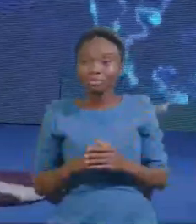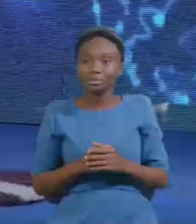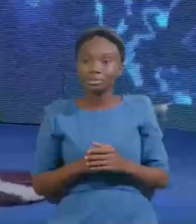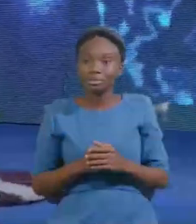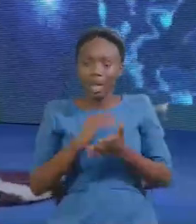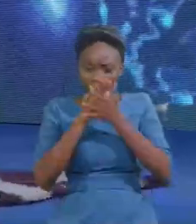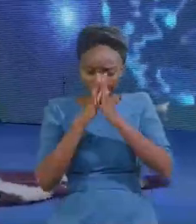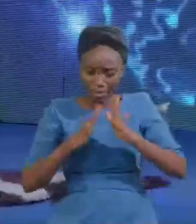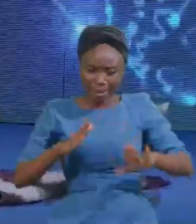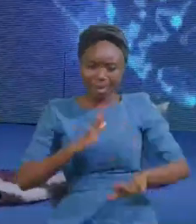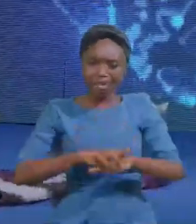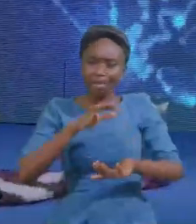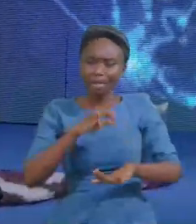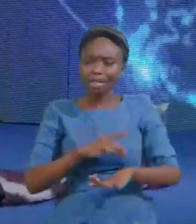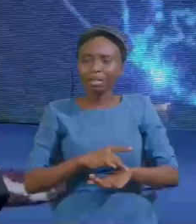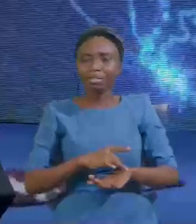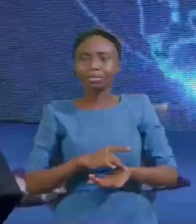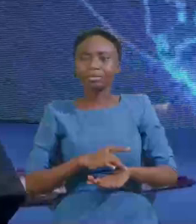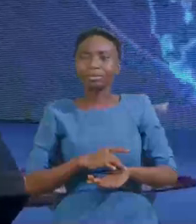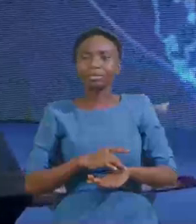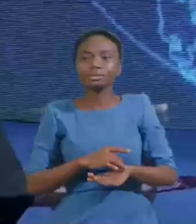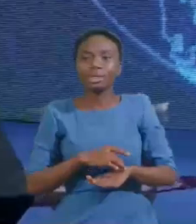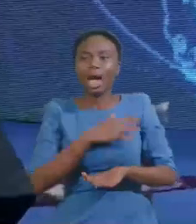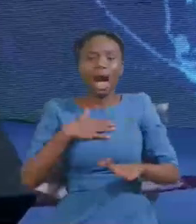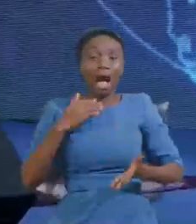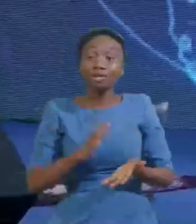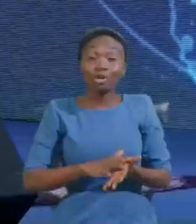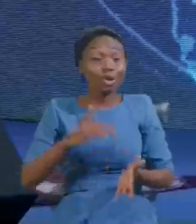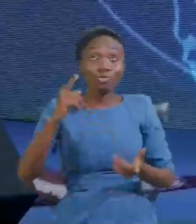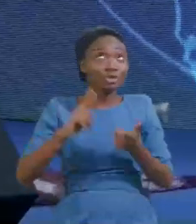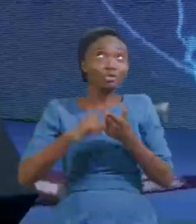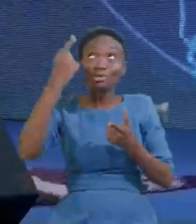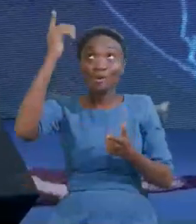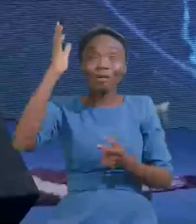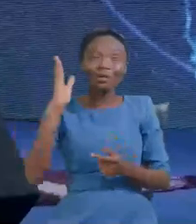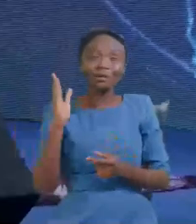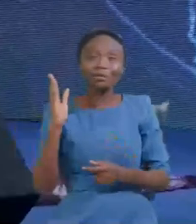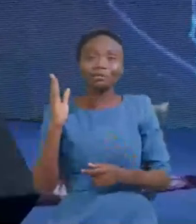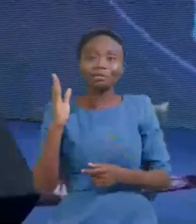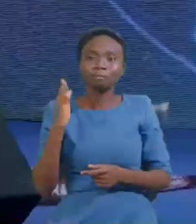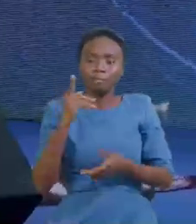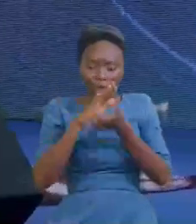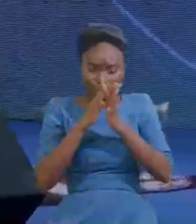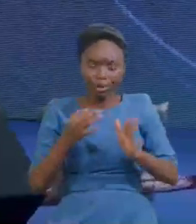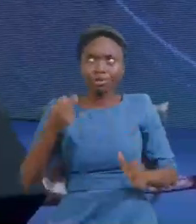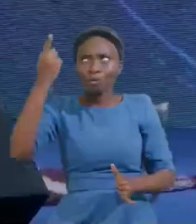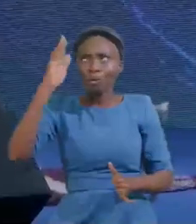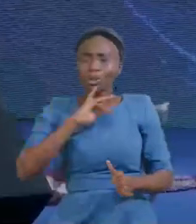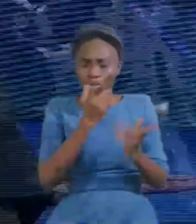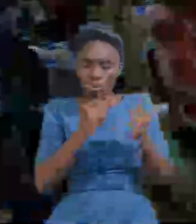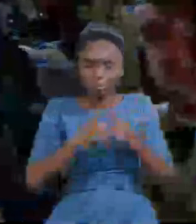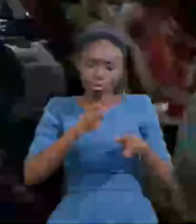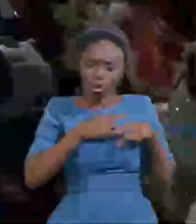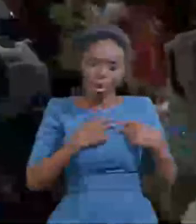La bonne nouvelle annoncée par les anges, la paix sur la terre et la gloire à